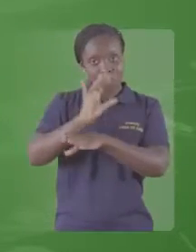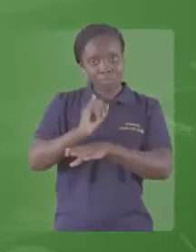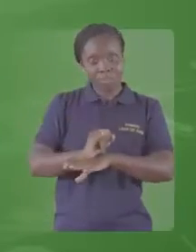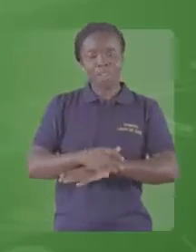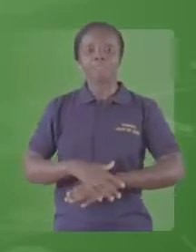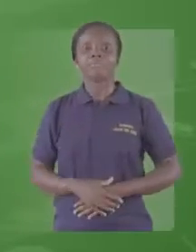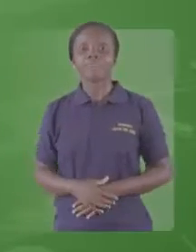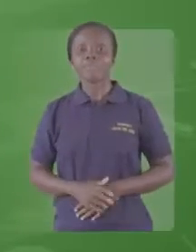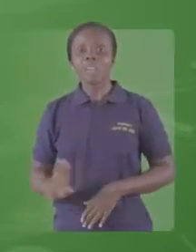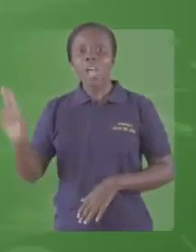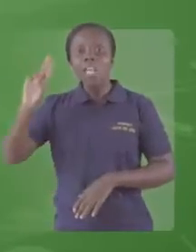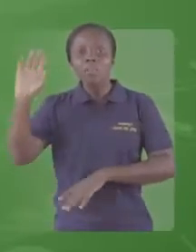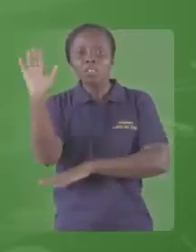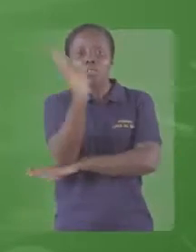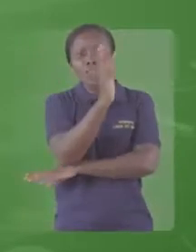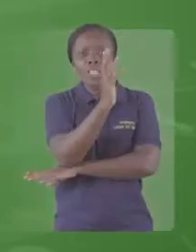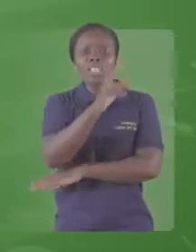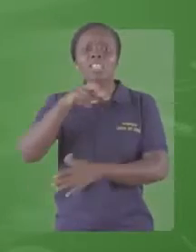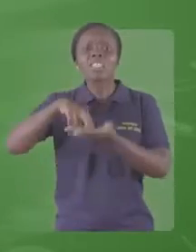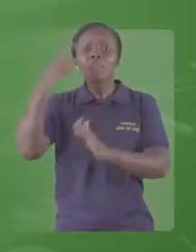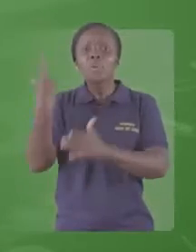Qu'est-ce que l'exploitation forestière?